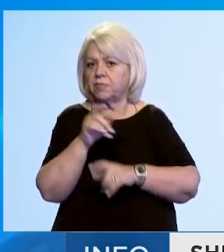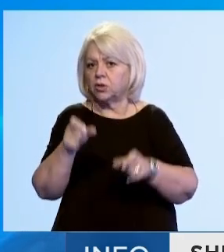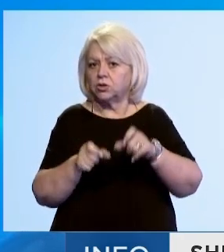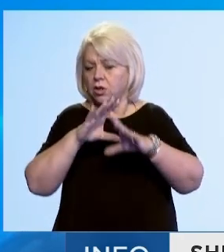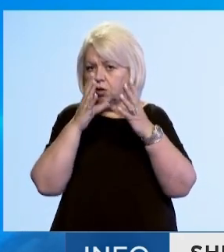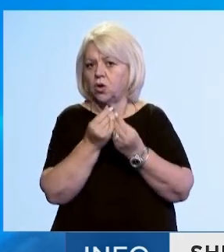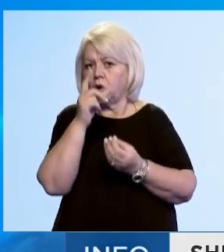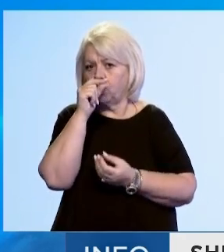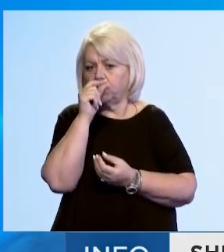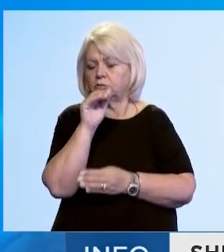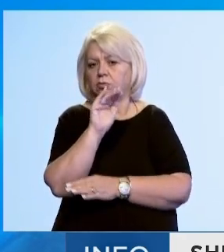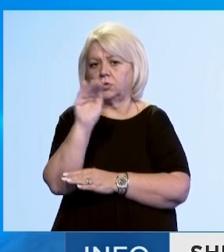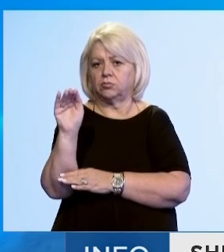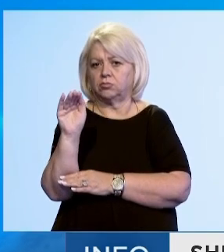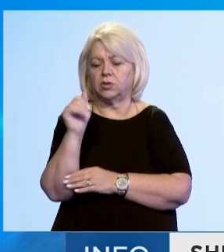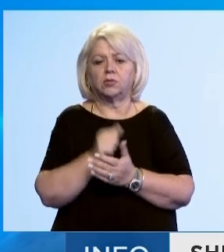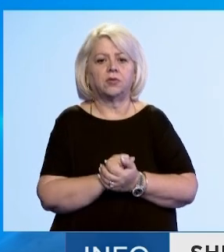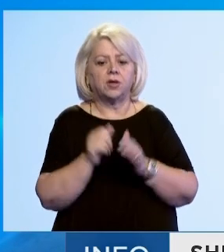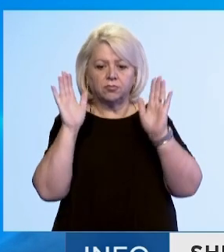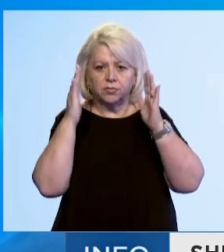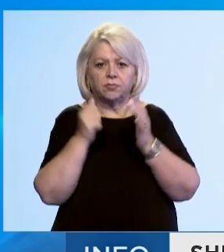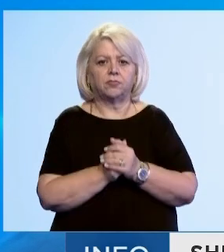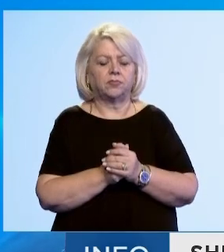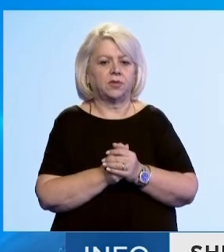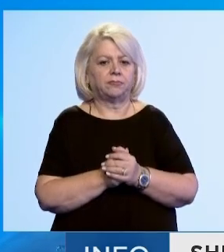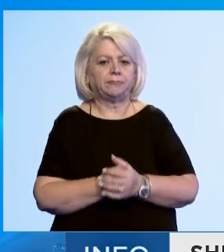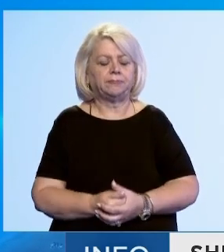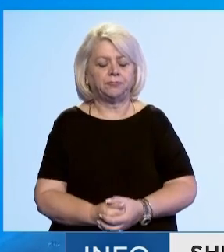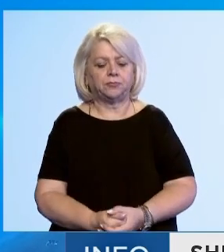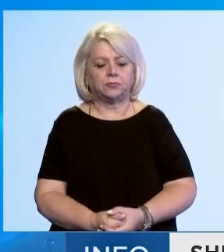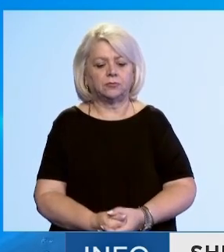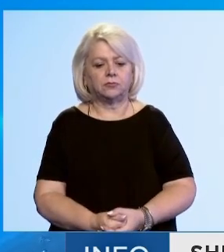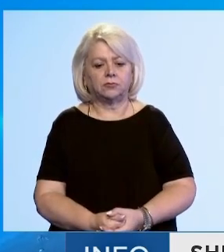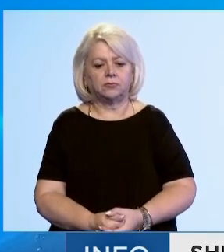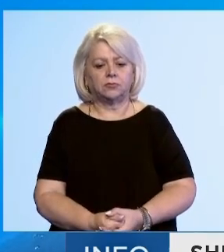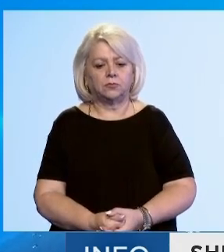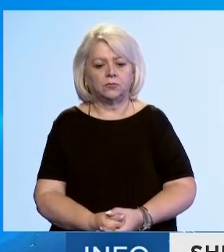të komunës, ka shkruar Peci në njoftimin e tij në Facebook.